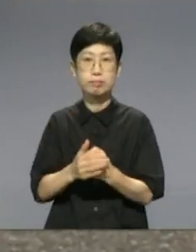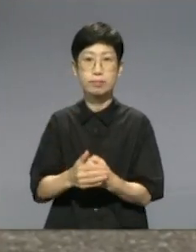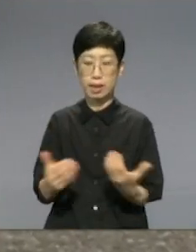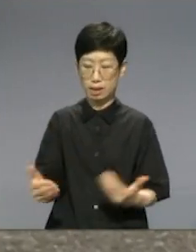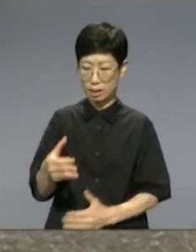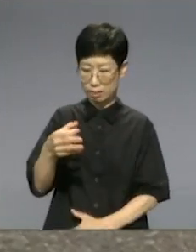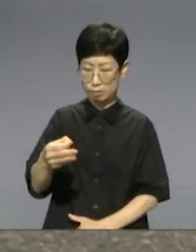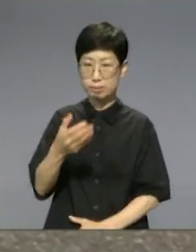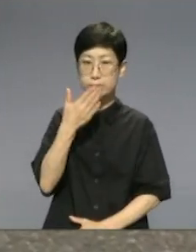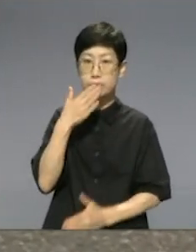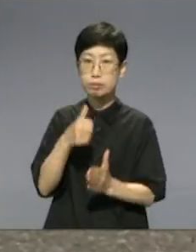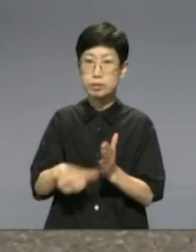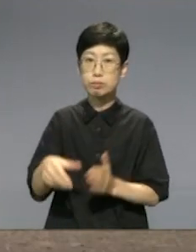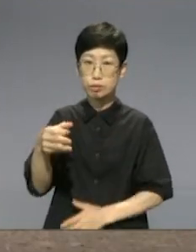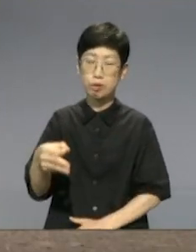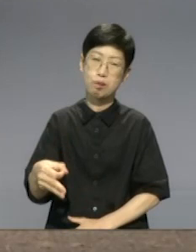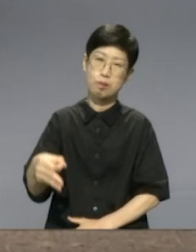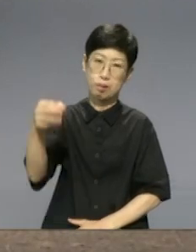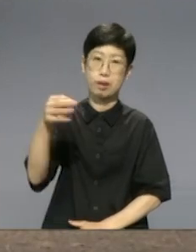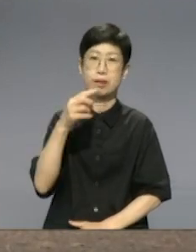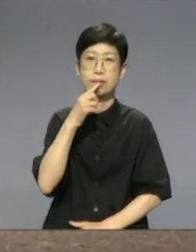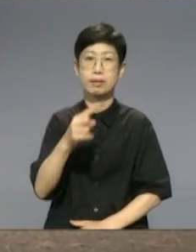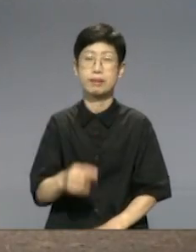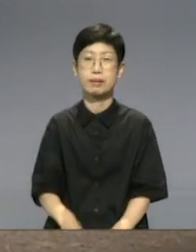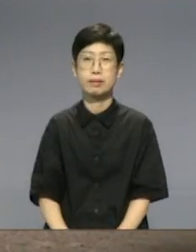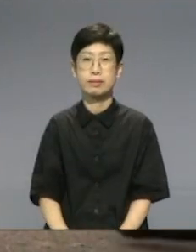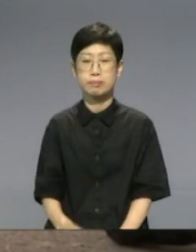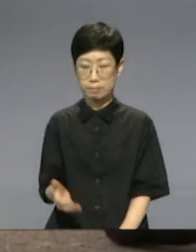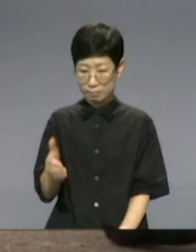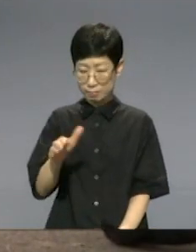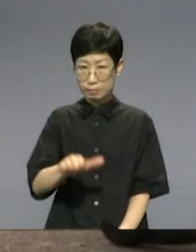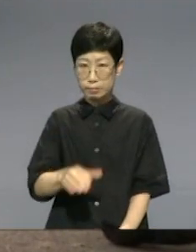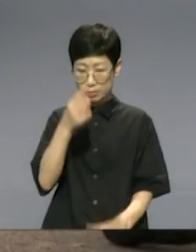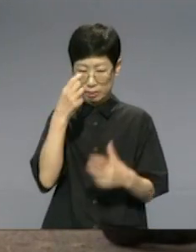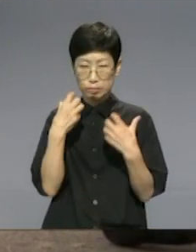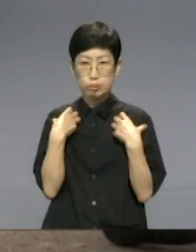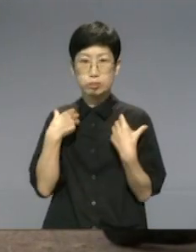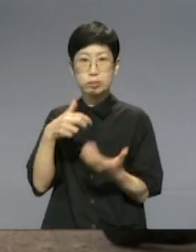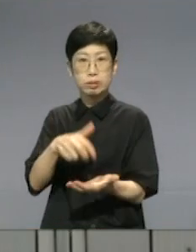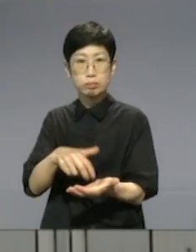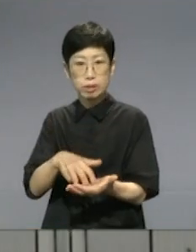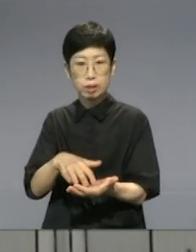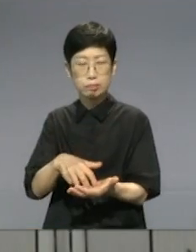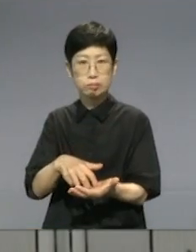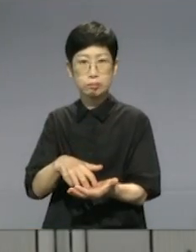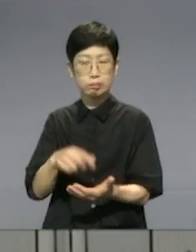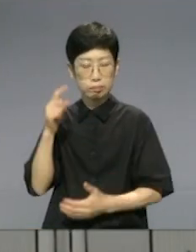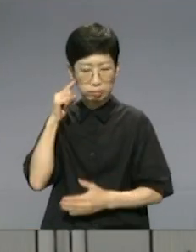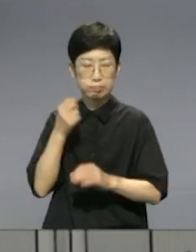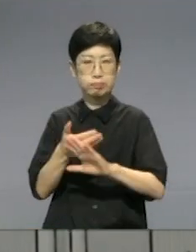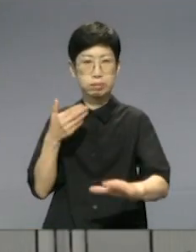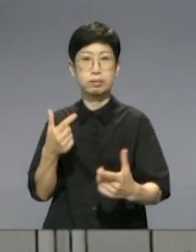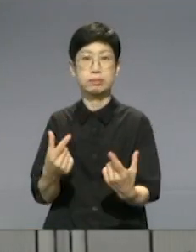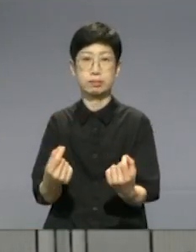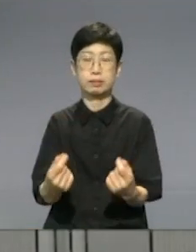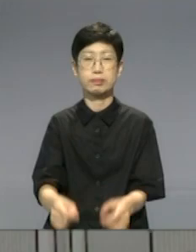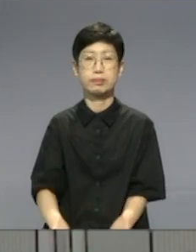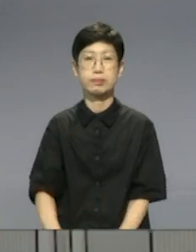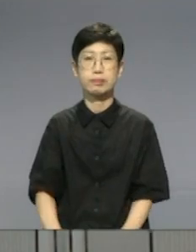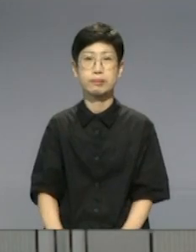인건비와 식품 가격이 올랐다는 겁니다. 하지만 정부는 엉뚱한 데서 해결책을 찾는